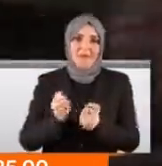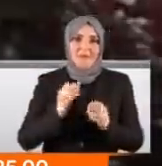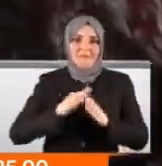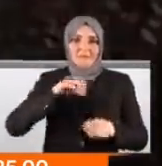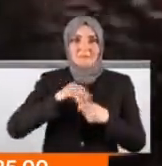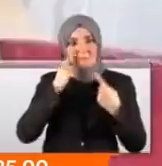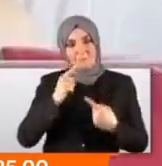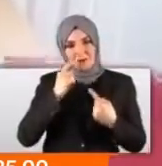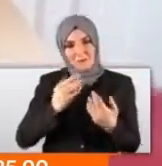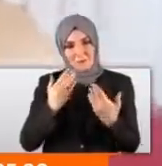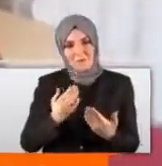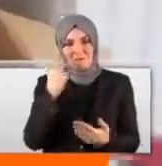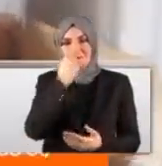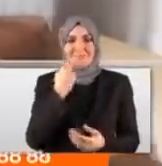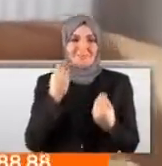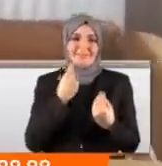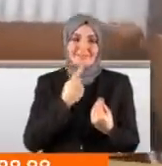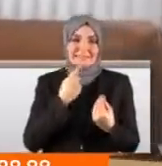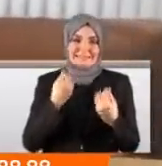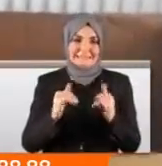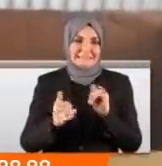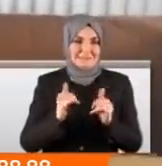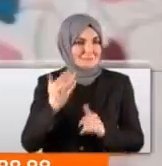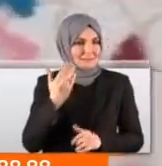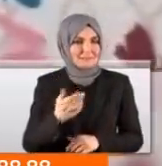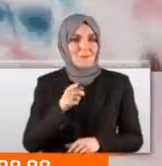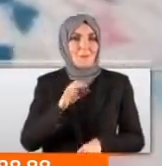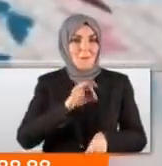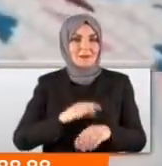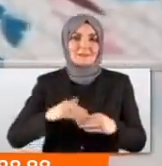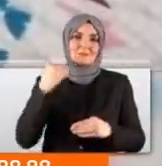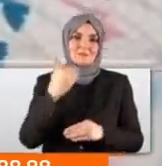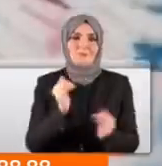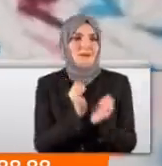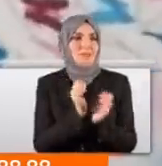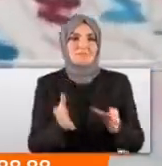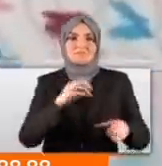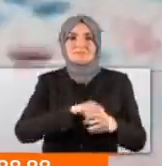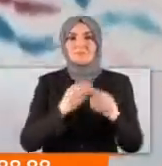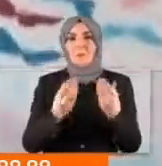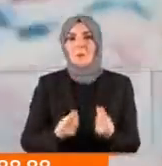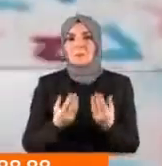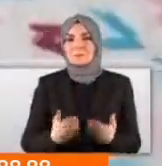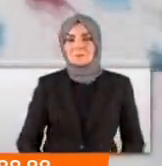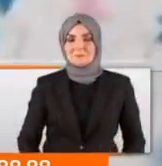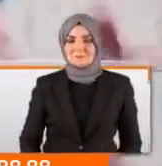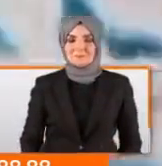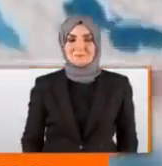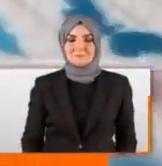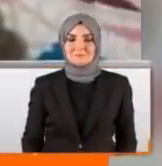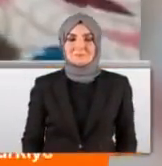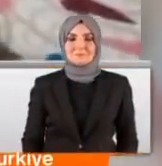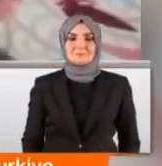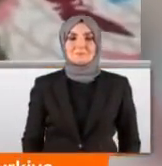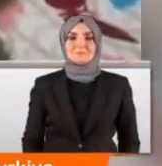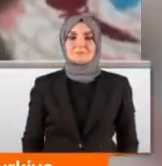sevimli yaramaz O andan itibaren ailenin bir Ferdi olduğu biz alacağız parayı